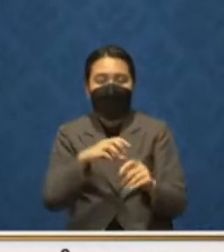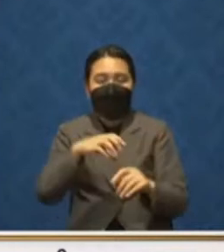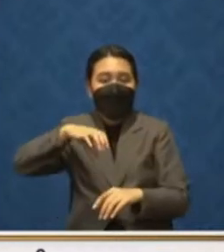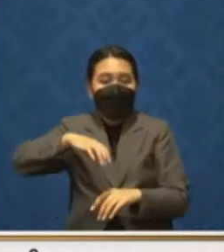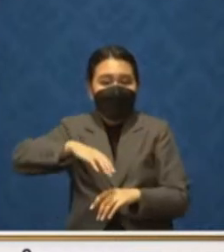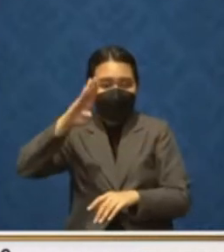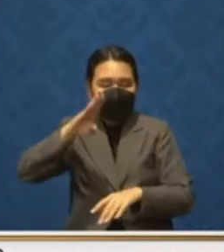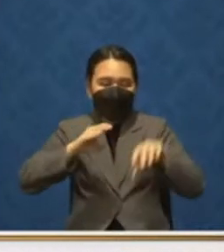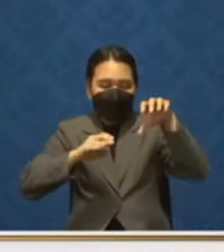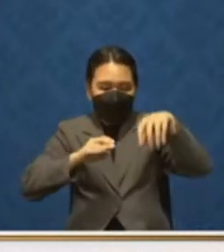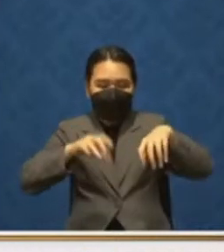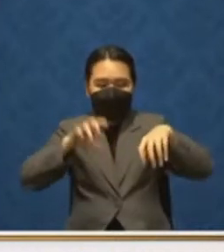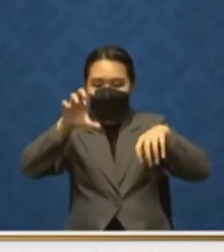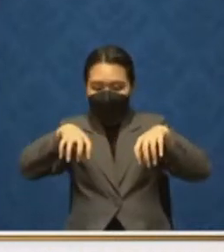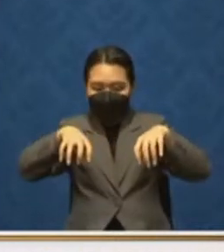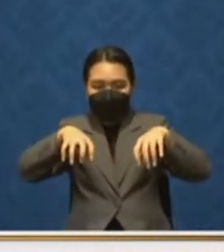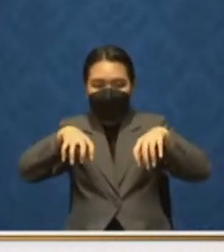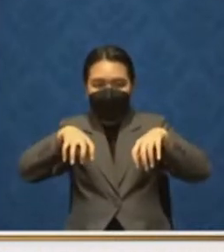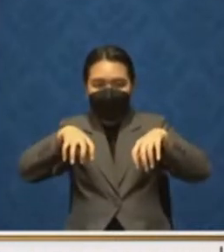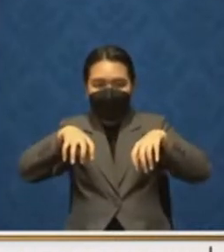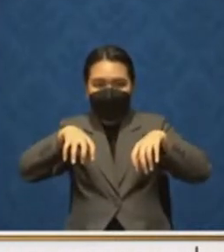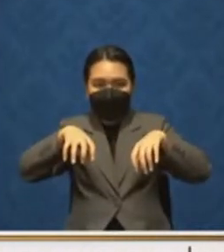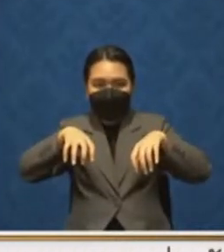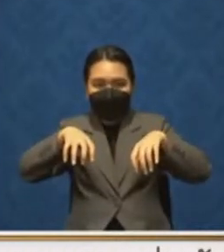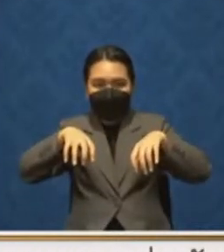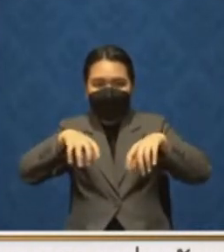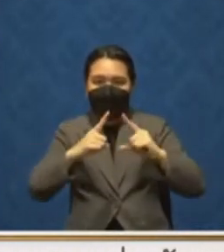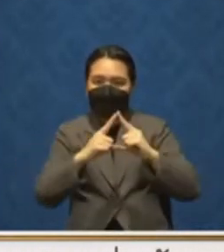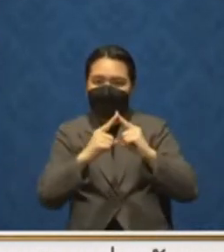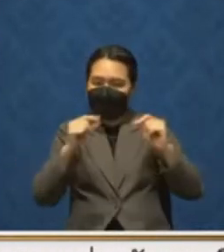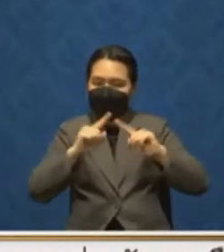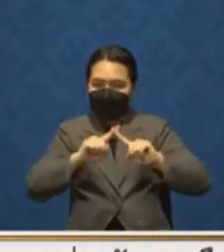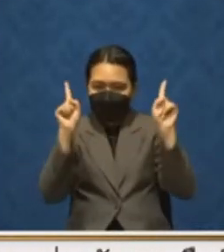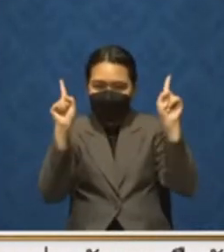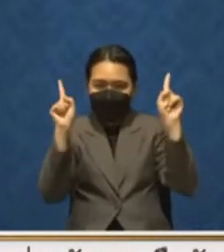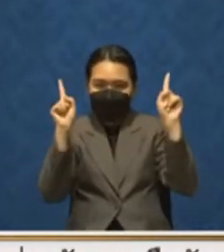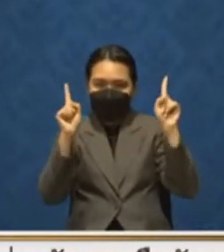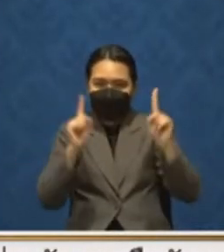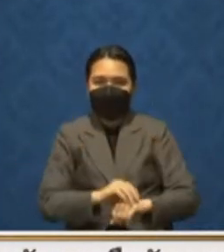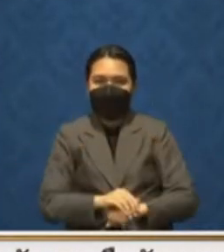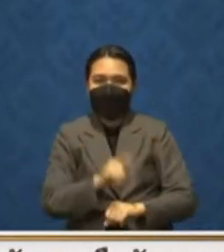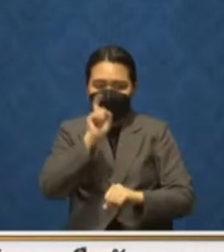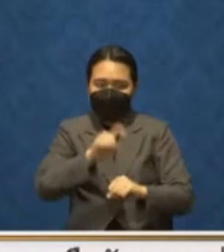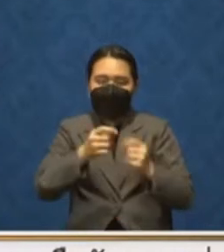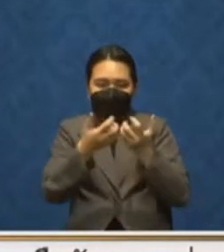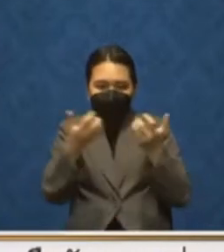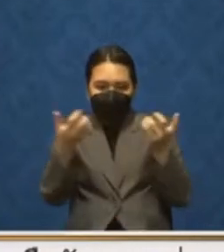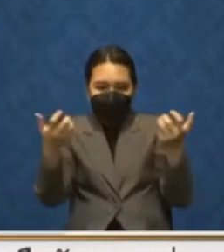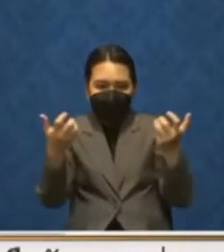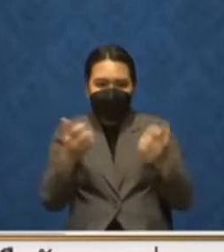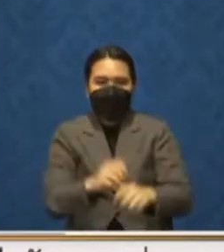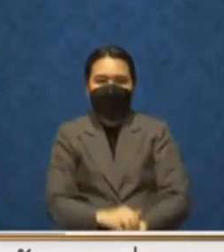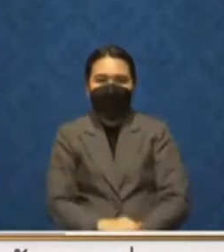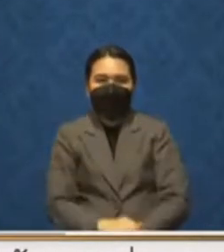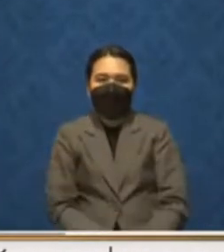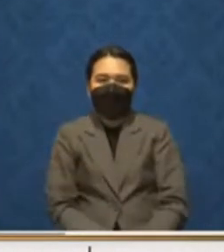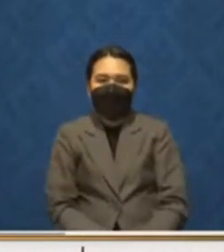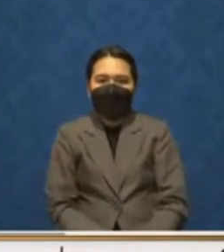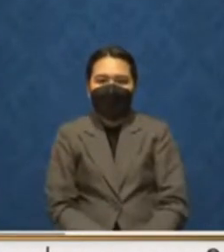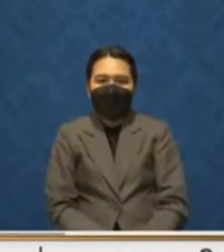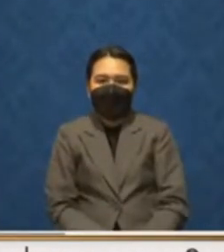เทาคนละประเด็นกันนะครับต้องแยกเรื่องก่อนเรื่องข้อ